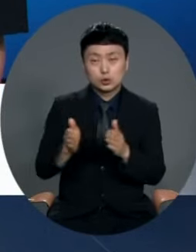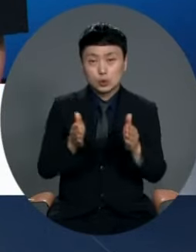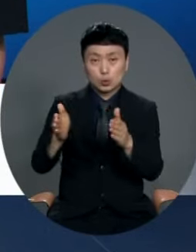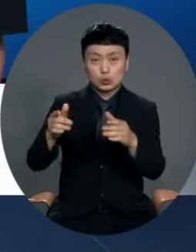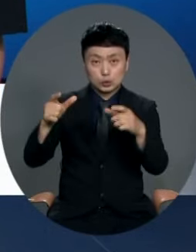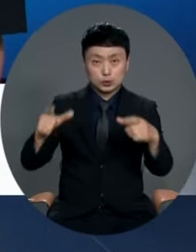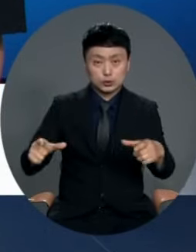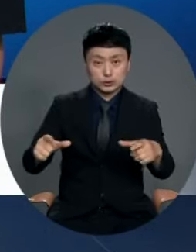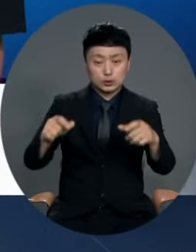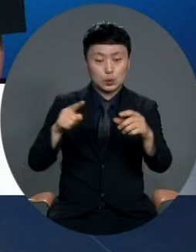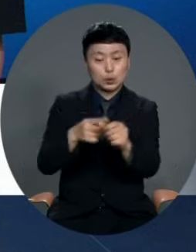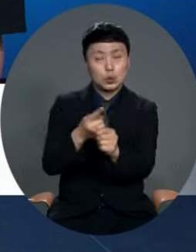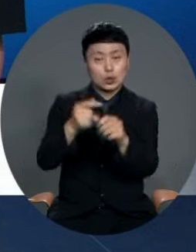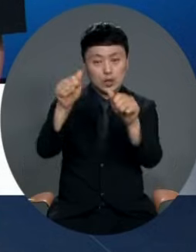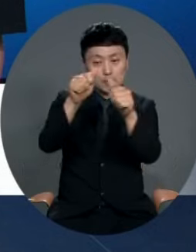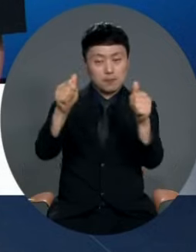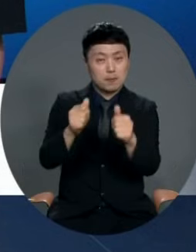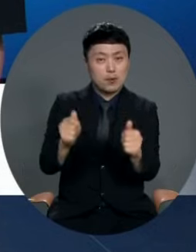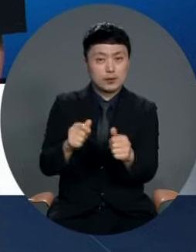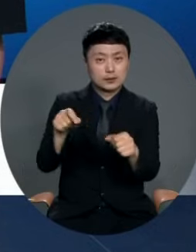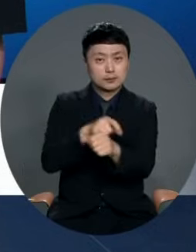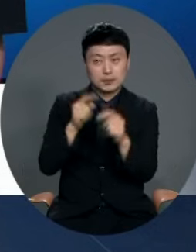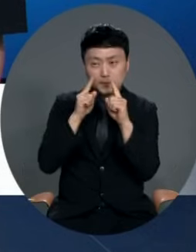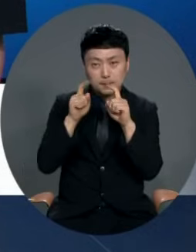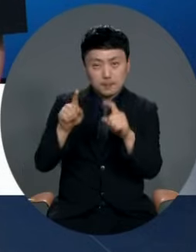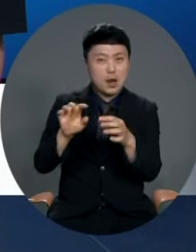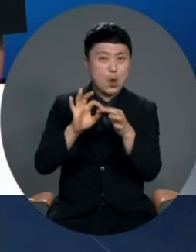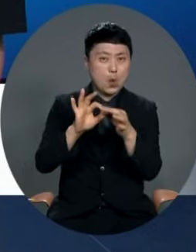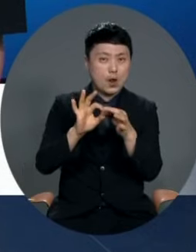대구MBC가집중 보도했던경북청도군의조각프로젝트와관련하여,해당조각품을제작한예술가가